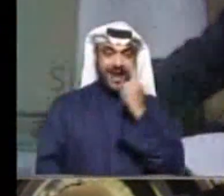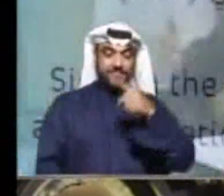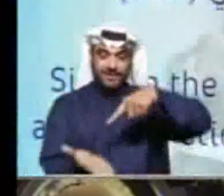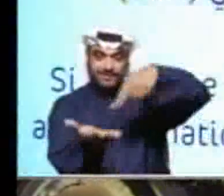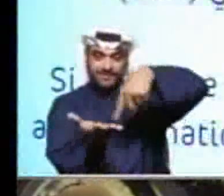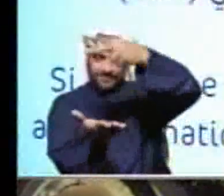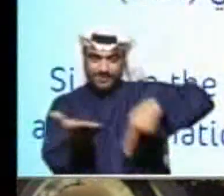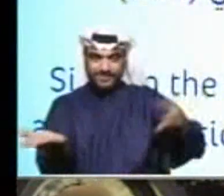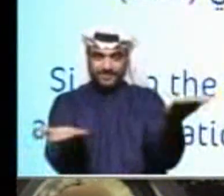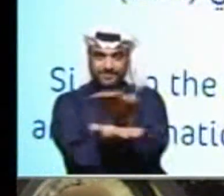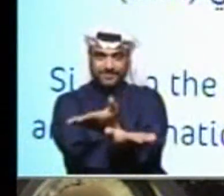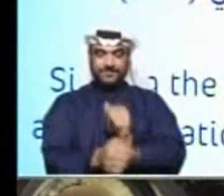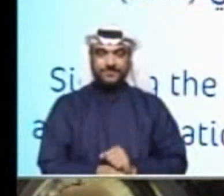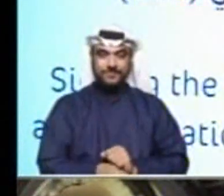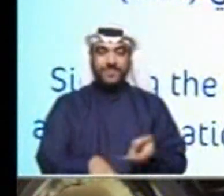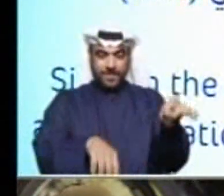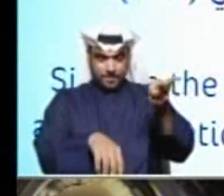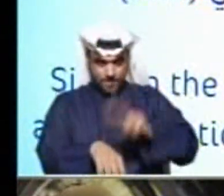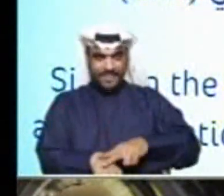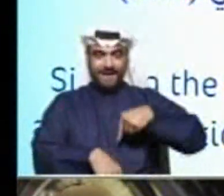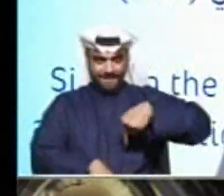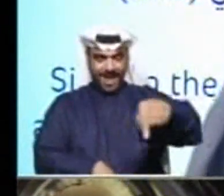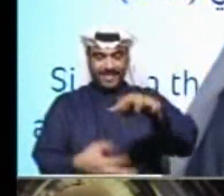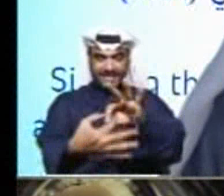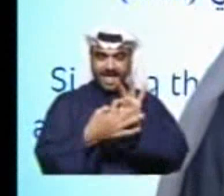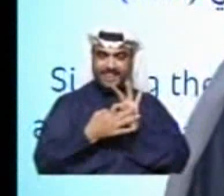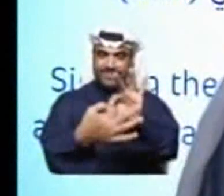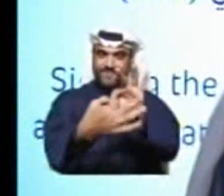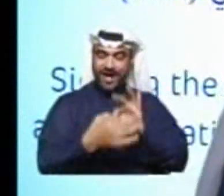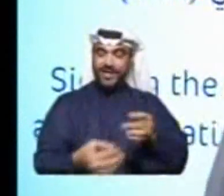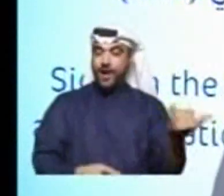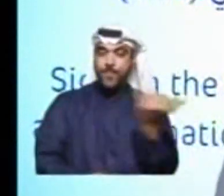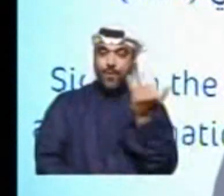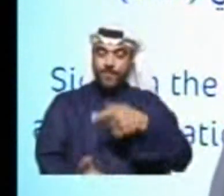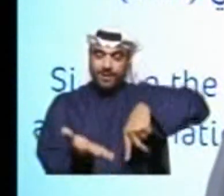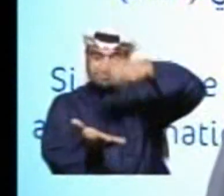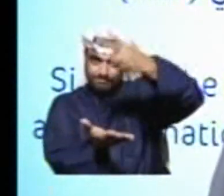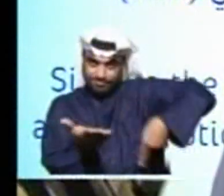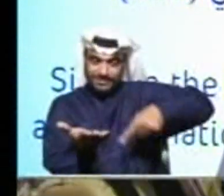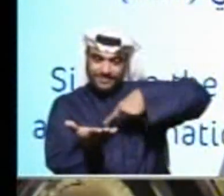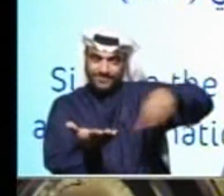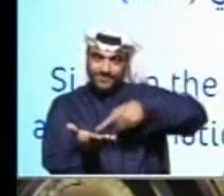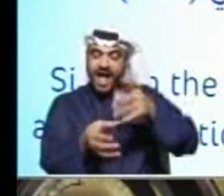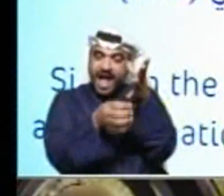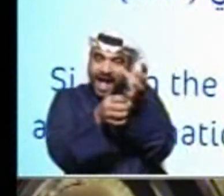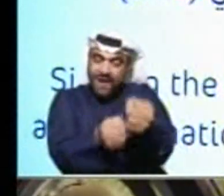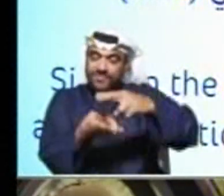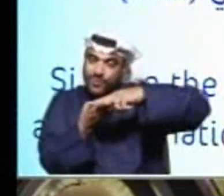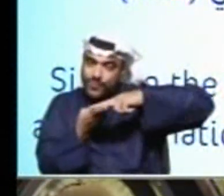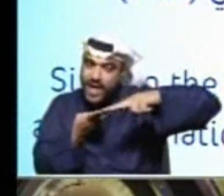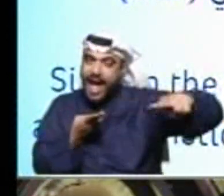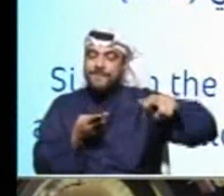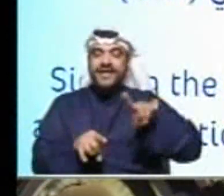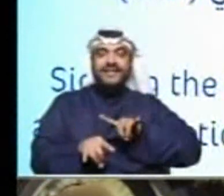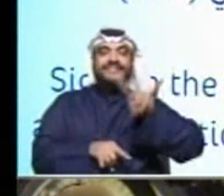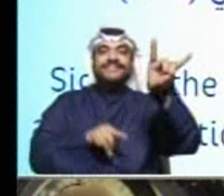دوجونياك. نستكمل هذه الإجراءات في توقيع اتفاقية مهمة عن تحقيق السلامة والأمن داخل الرحلات الجوية